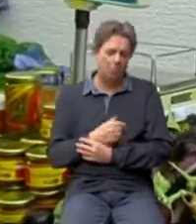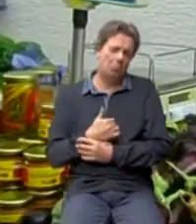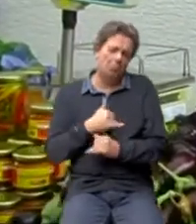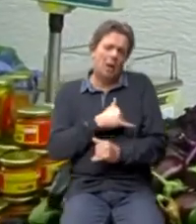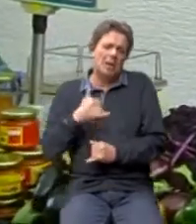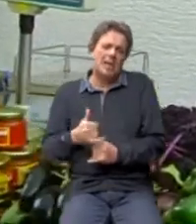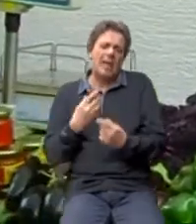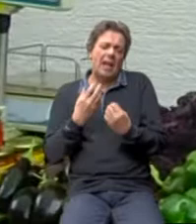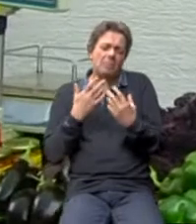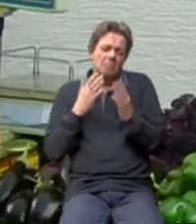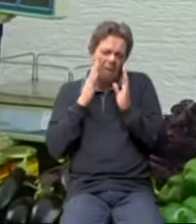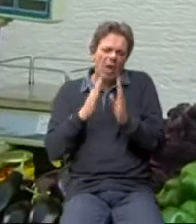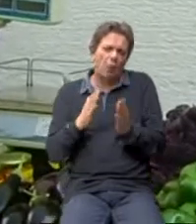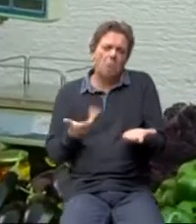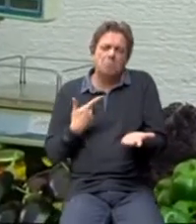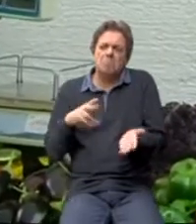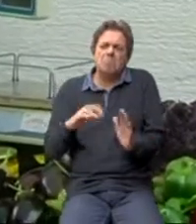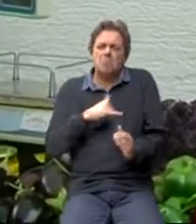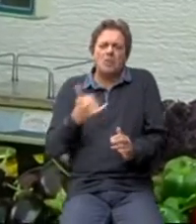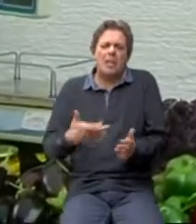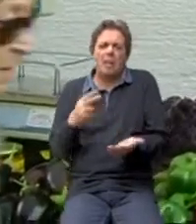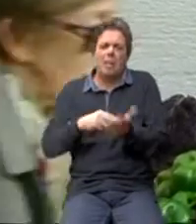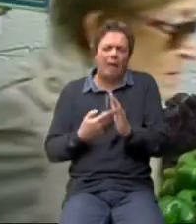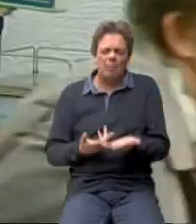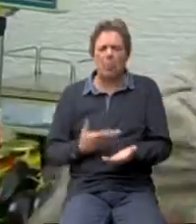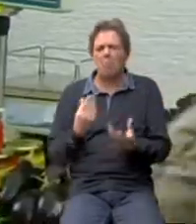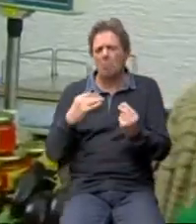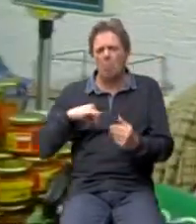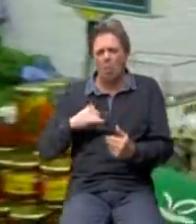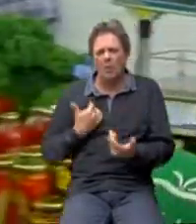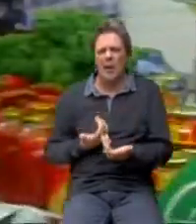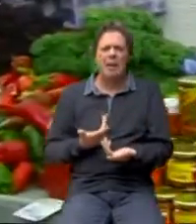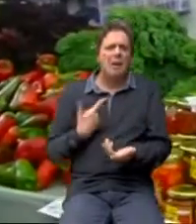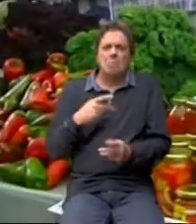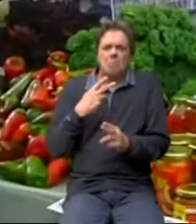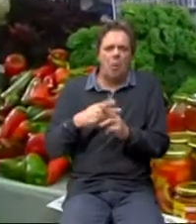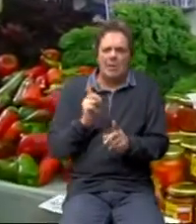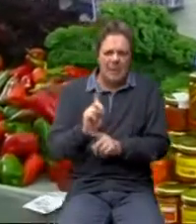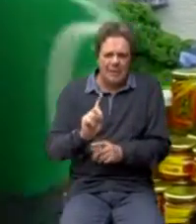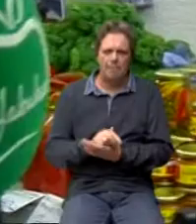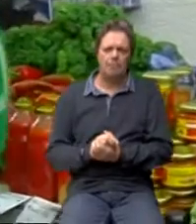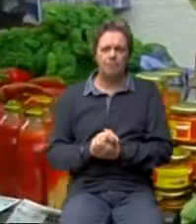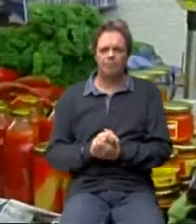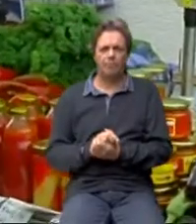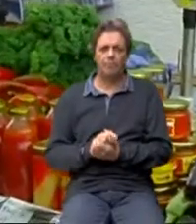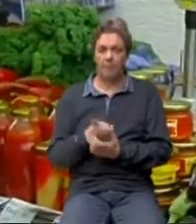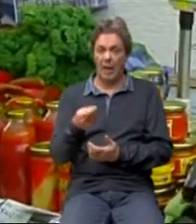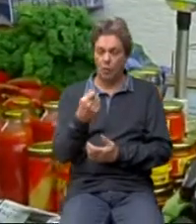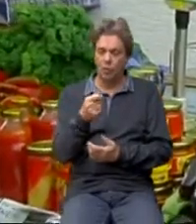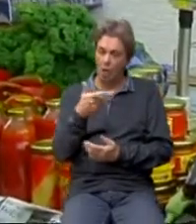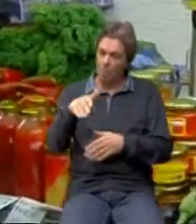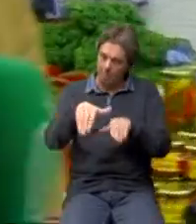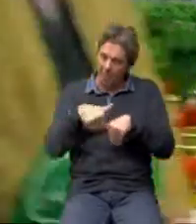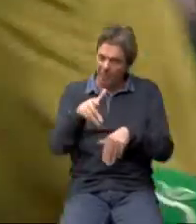vjerujem. Nemam nikakvih problema, imam godina, nisam, hvala Bogu, bolesna. A jesu li vam cijenom prihvatljivi